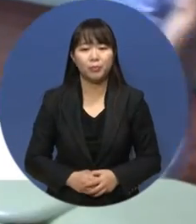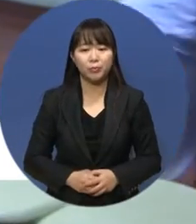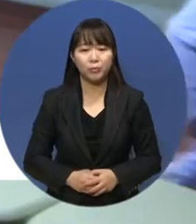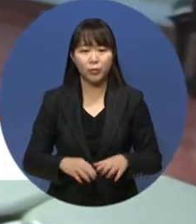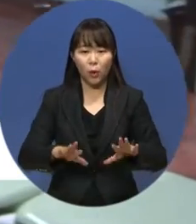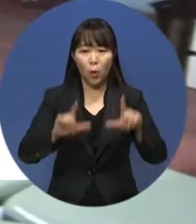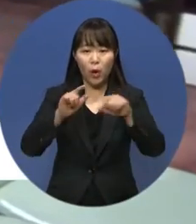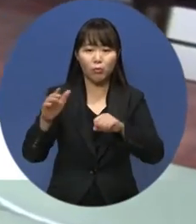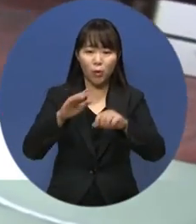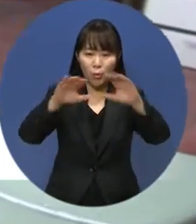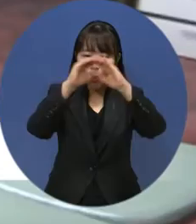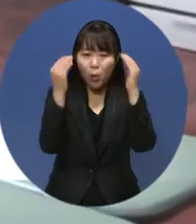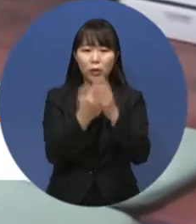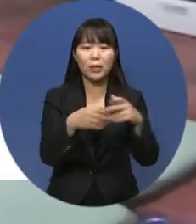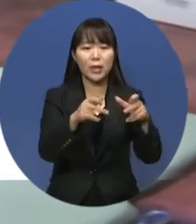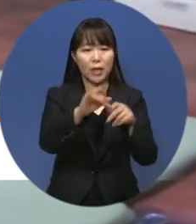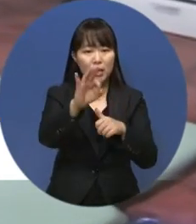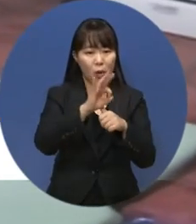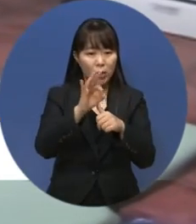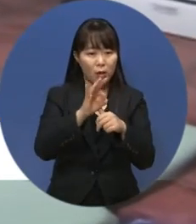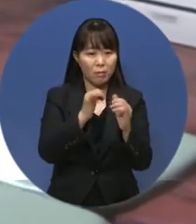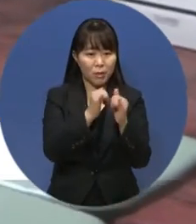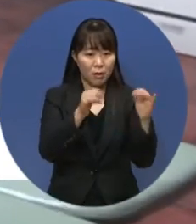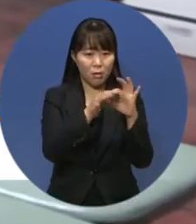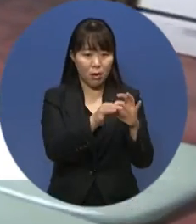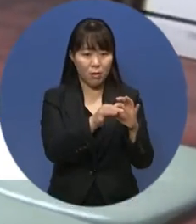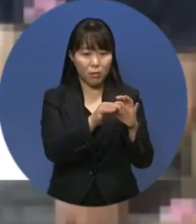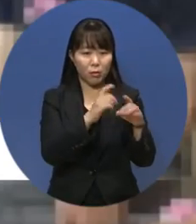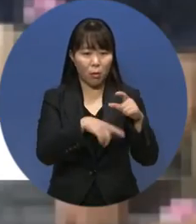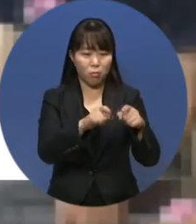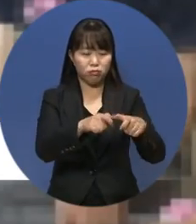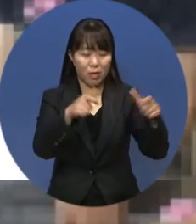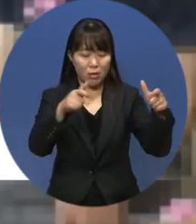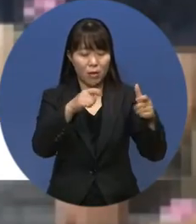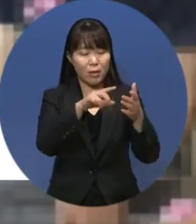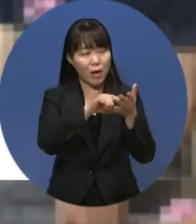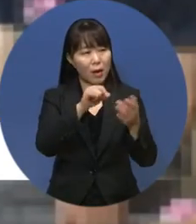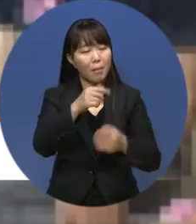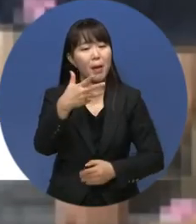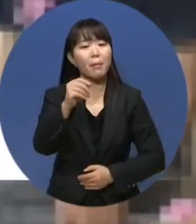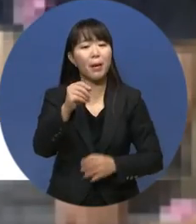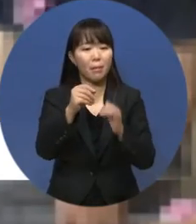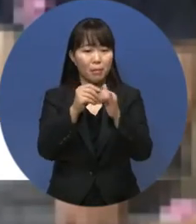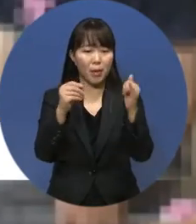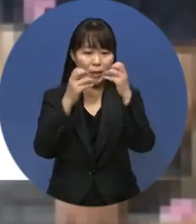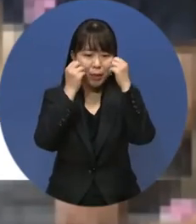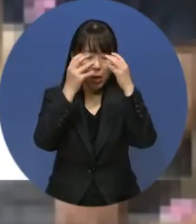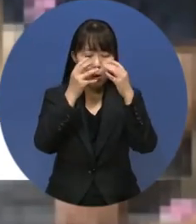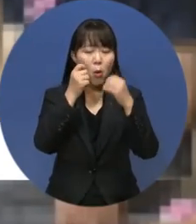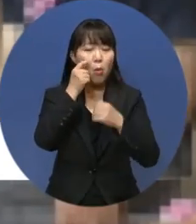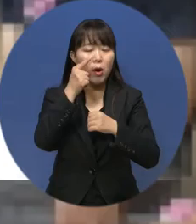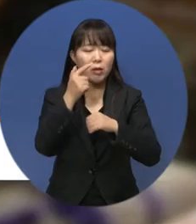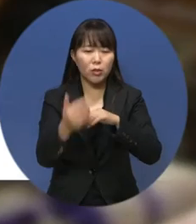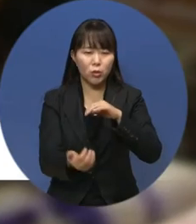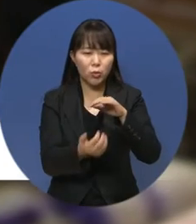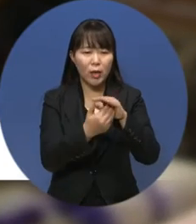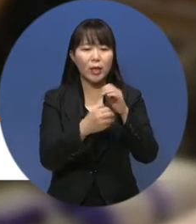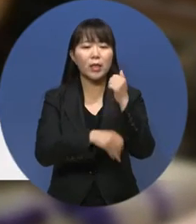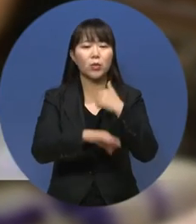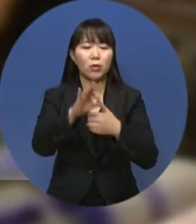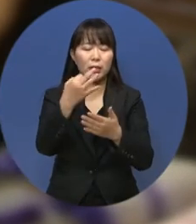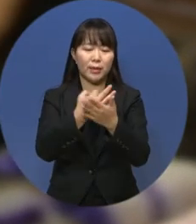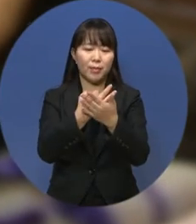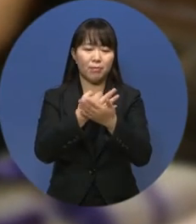이어 올해 부터는 모든 장애인연금 수급자로 대상을 확대해 약 8만명이 새롭게 월 최대 기초 급여액을 받게